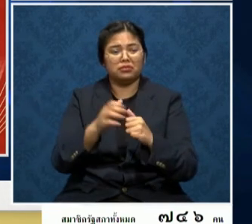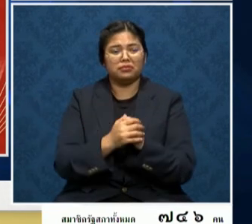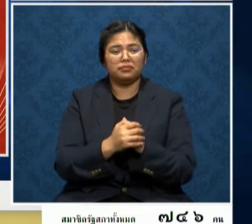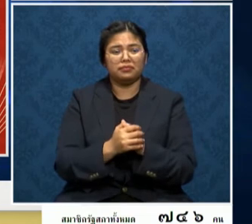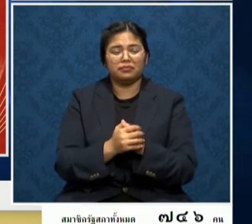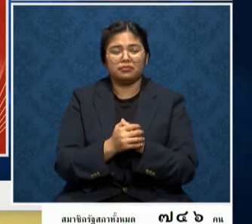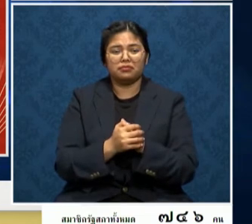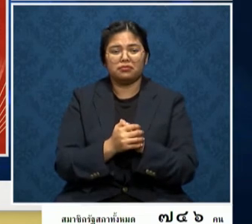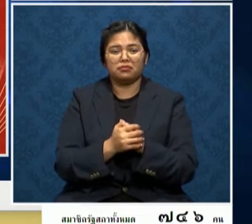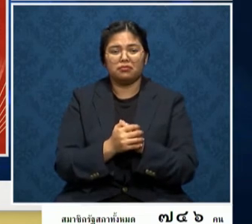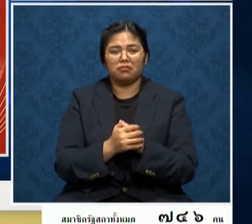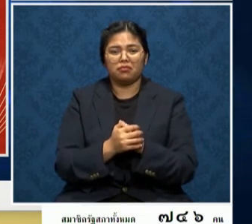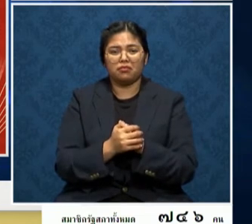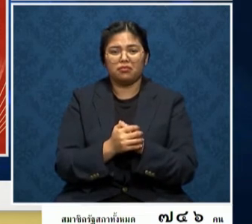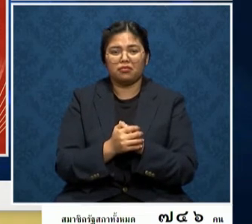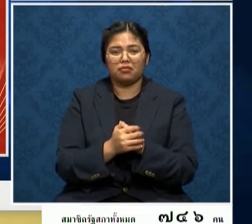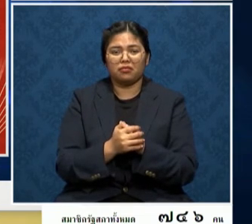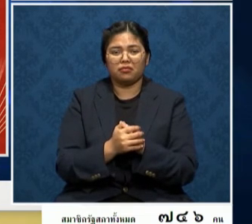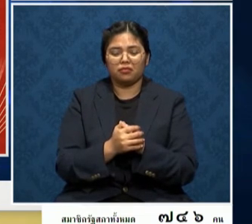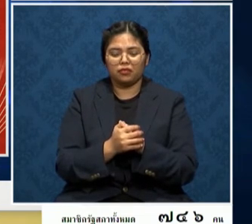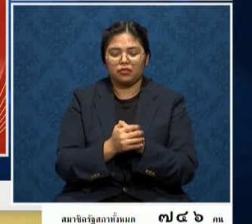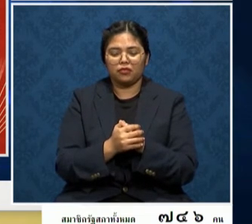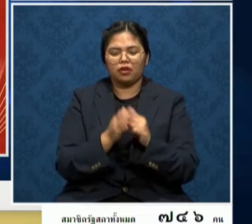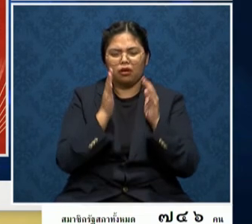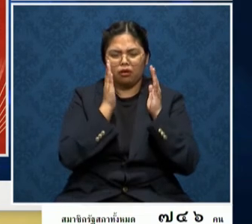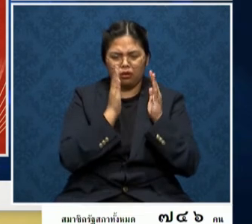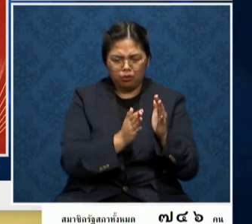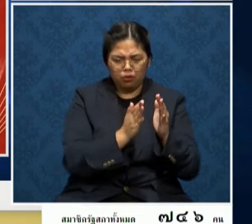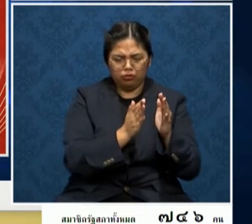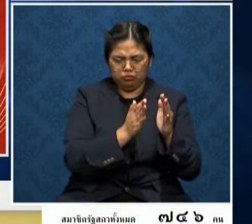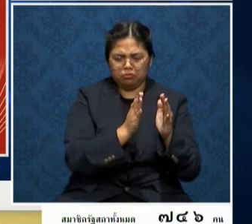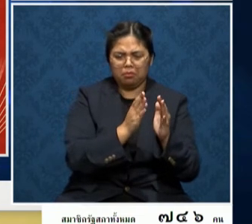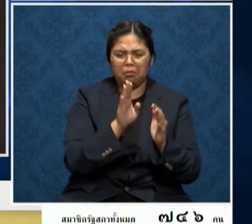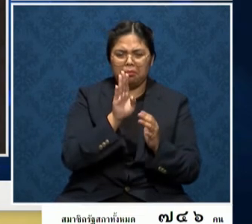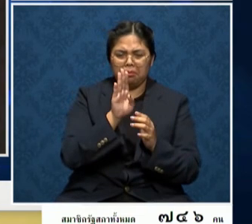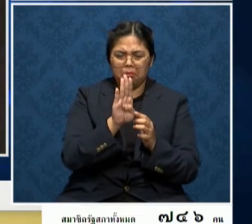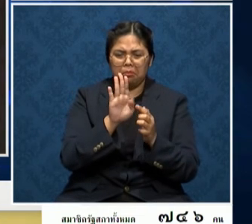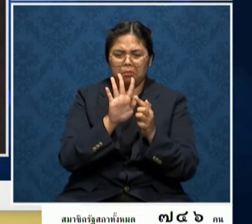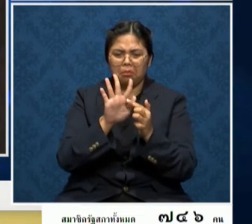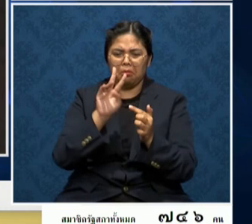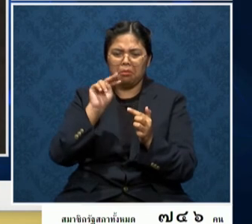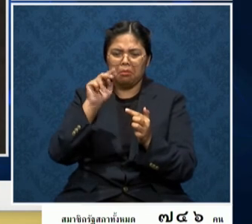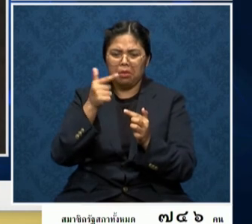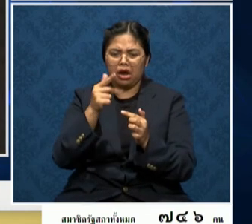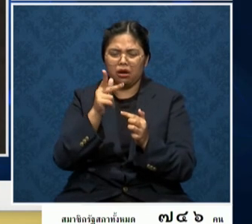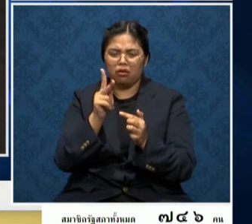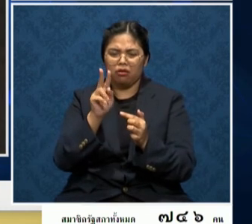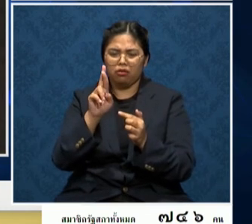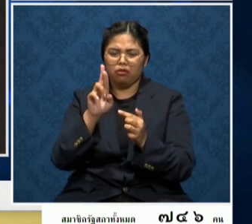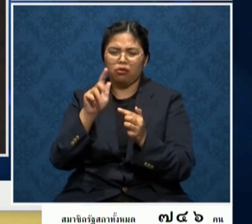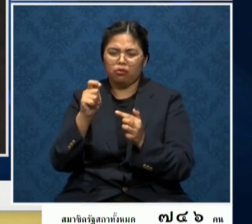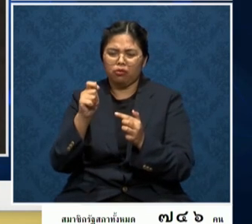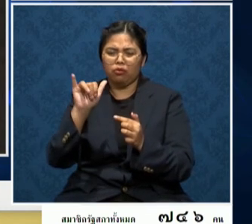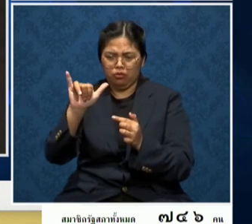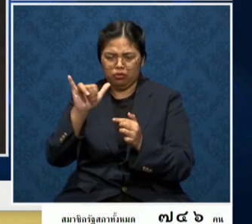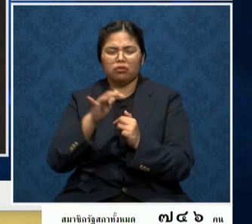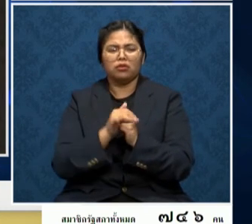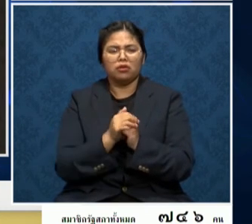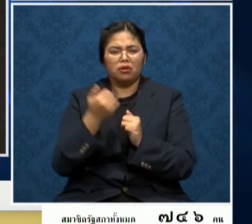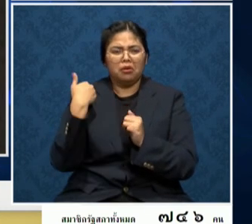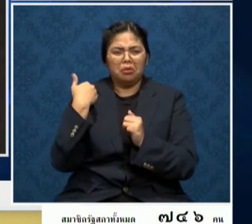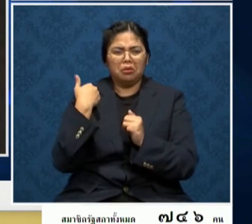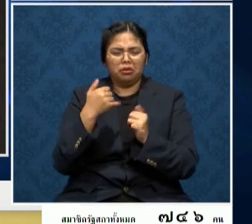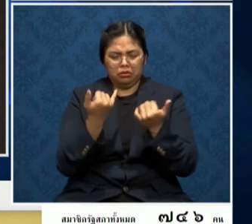คือชาวบางกลอยที่เขาถูกเผาบ้านไล่ที่ขณะนี้พวกเขากำลังเรียกร้องขอกลับ